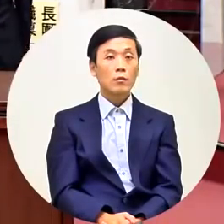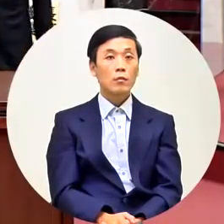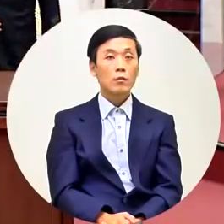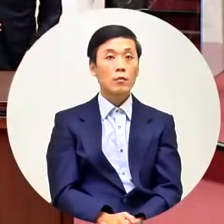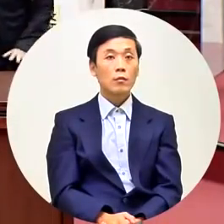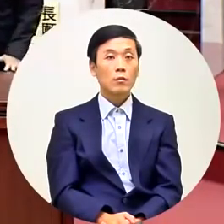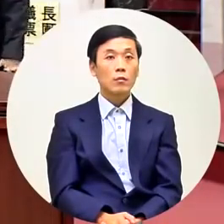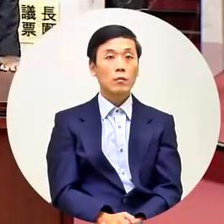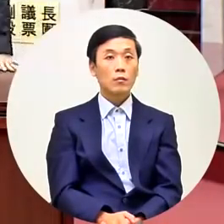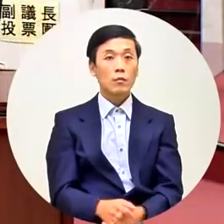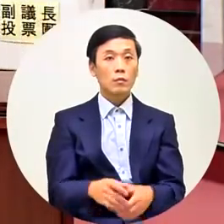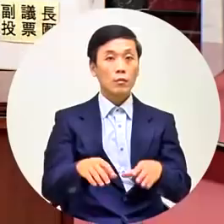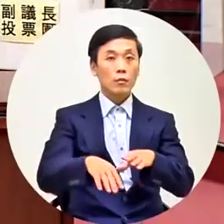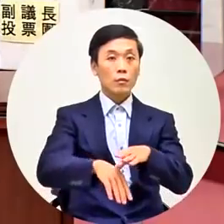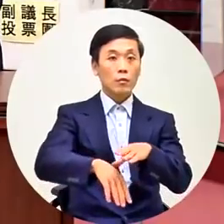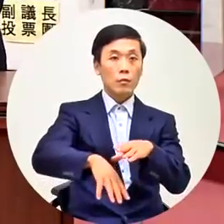开票。